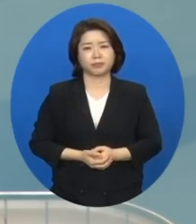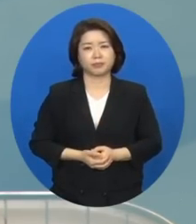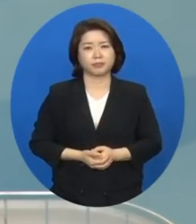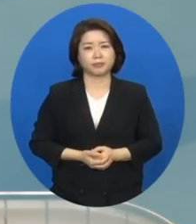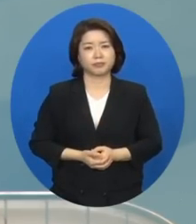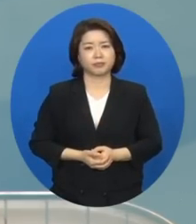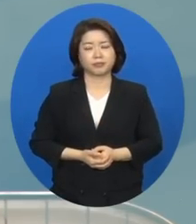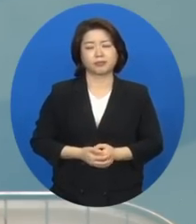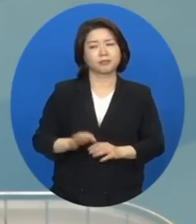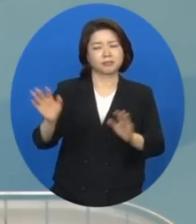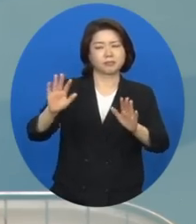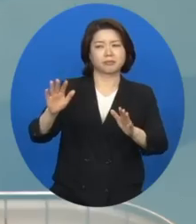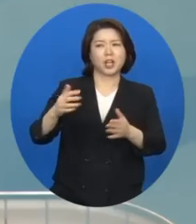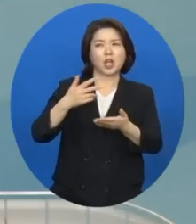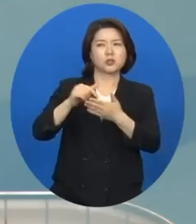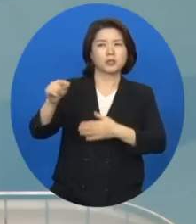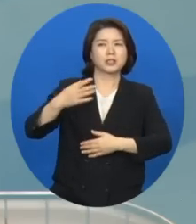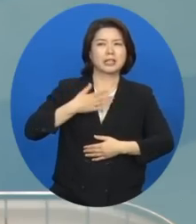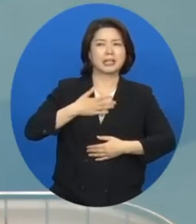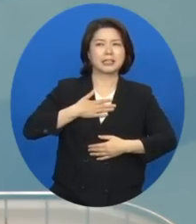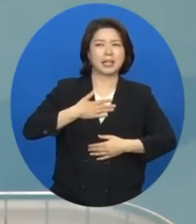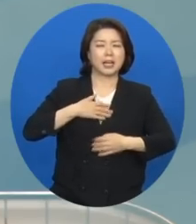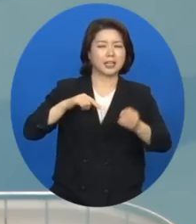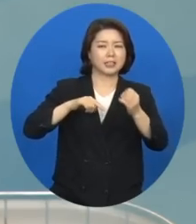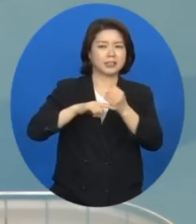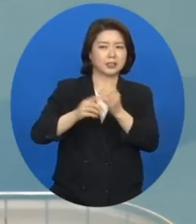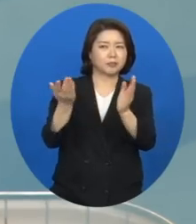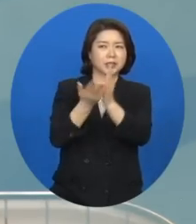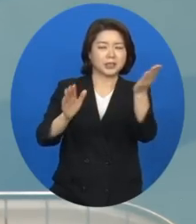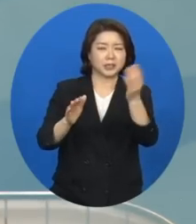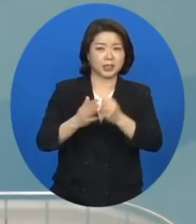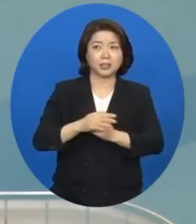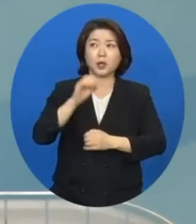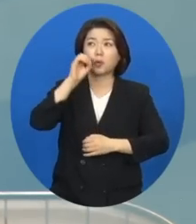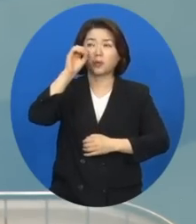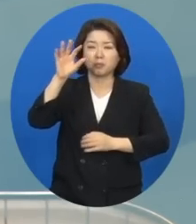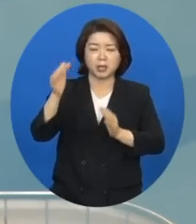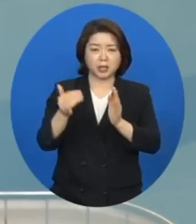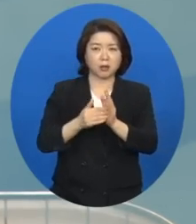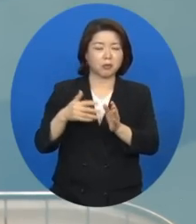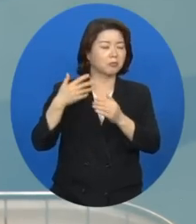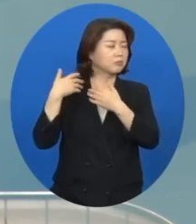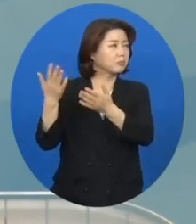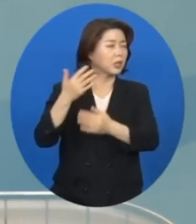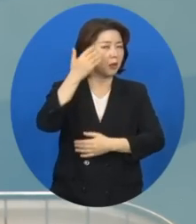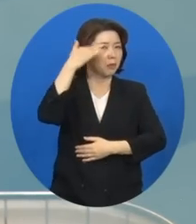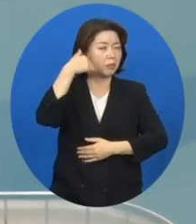주님 그건 제 부르심 아닙니다. 이렇게 얘기했고 모른 척했고